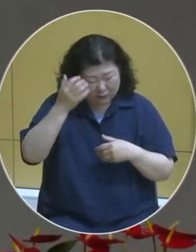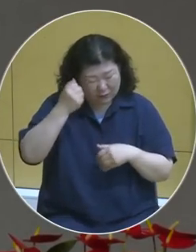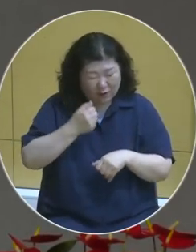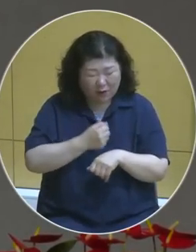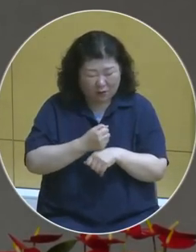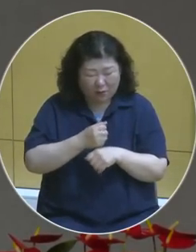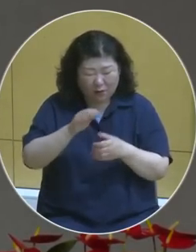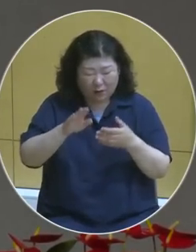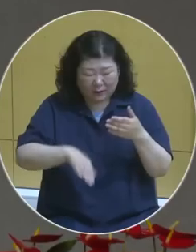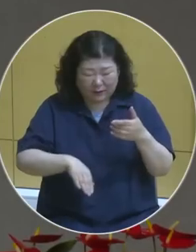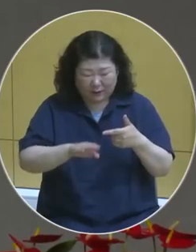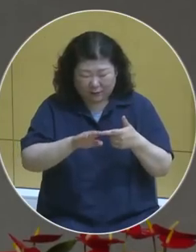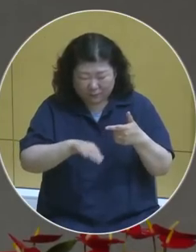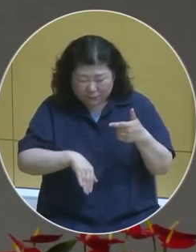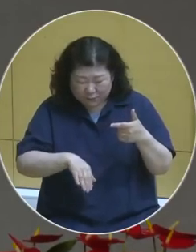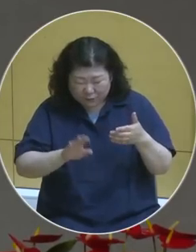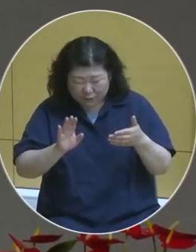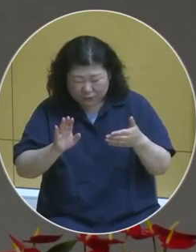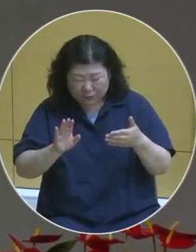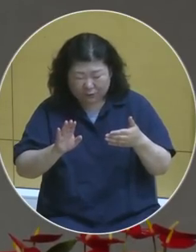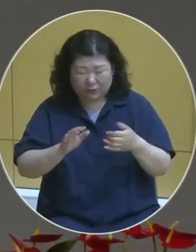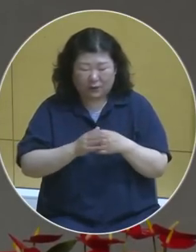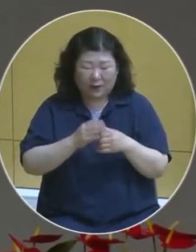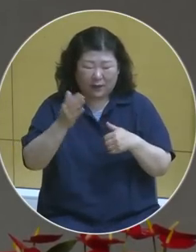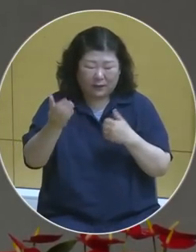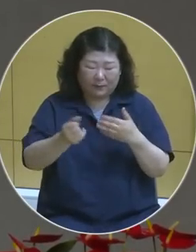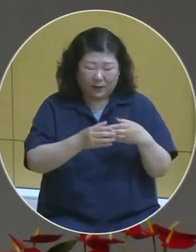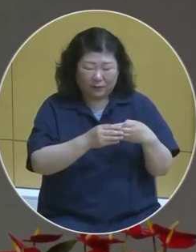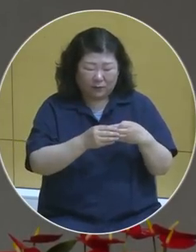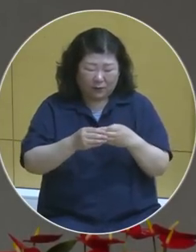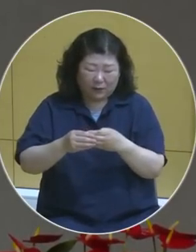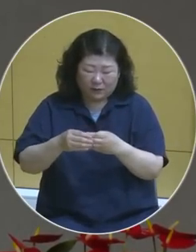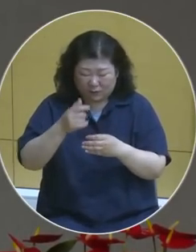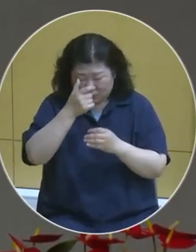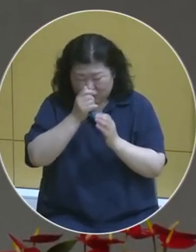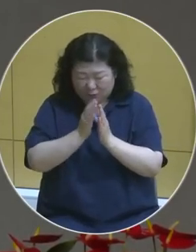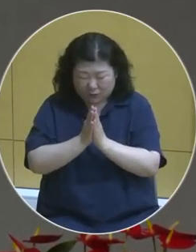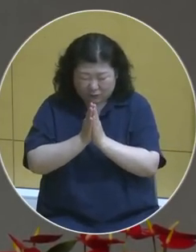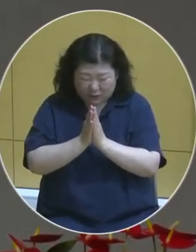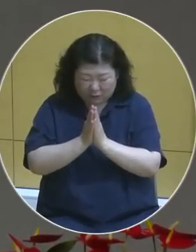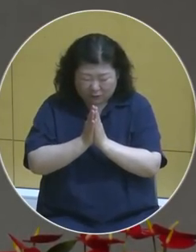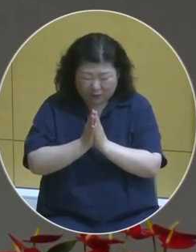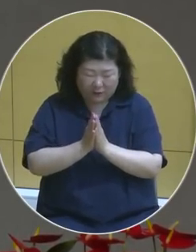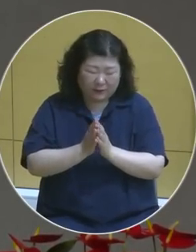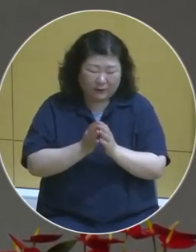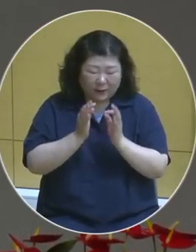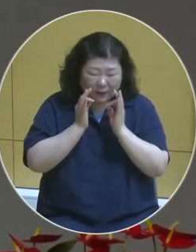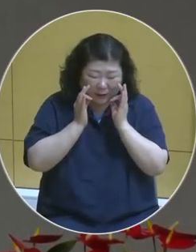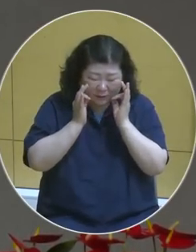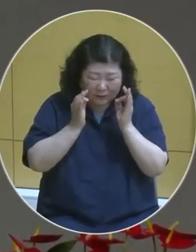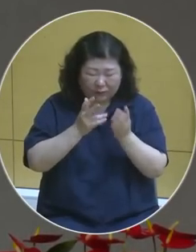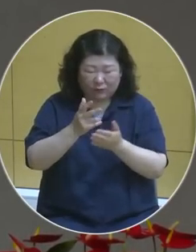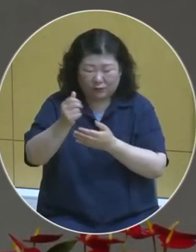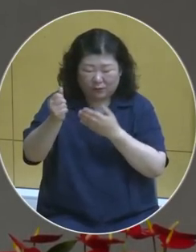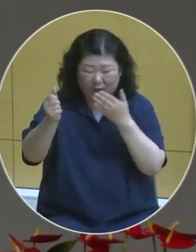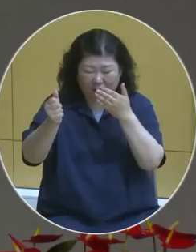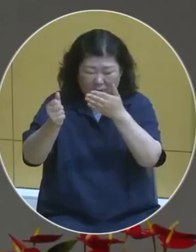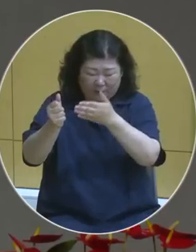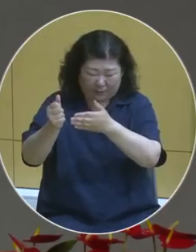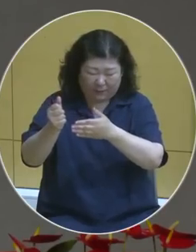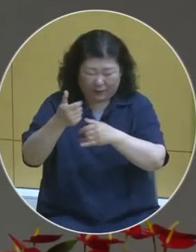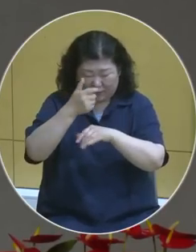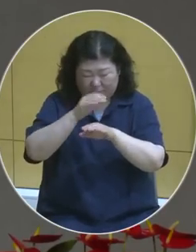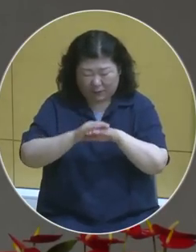속에서도 하나님의 인도하심을 구하는 우리 성도들의 간절한 마음이 주께 열납되는 예배가 되게 하여